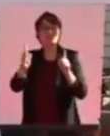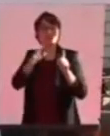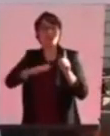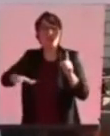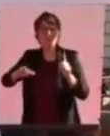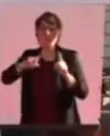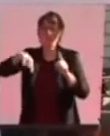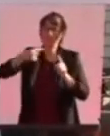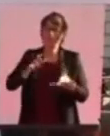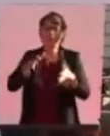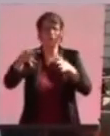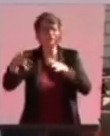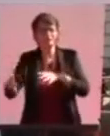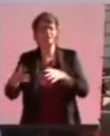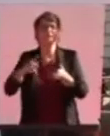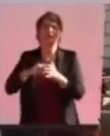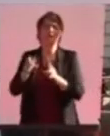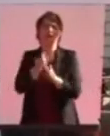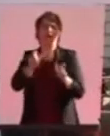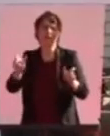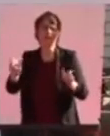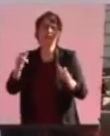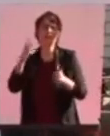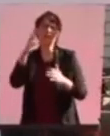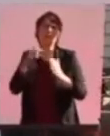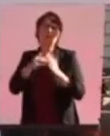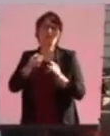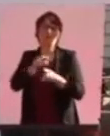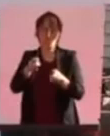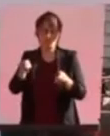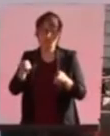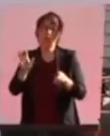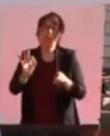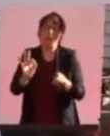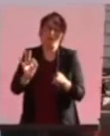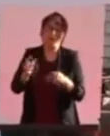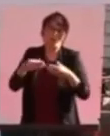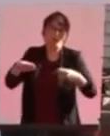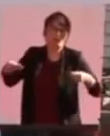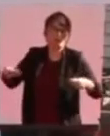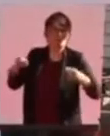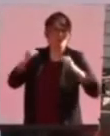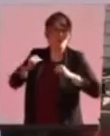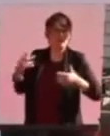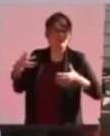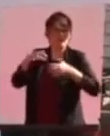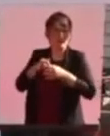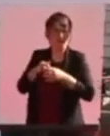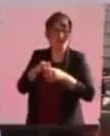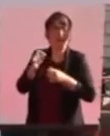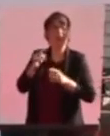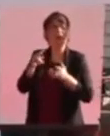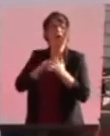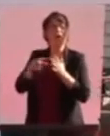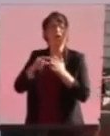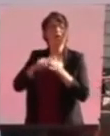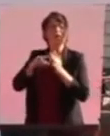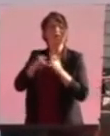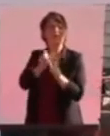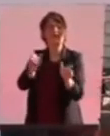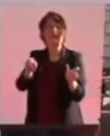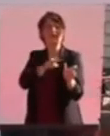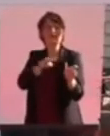molto poi ossia una delle professioni sanitarie avere loro invece che personale ed ispezione e